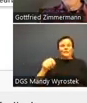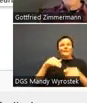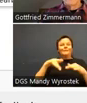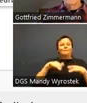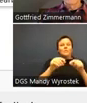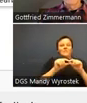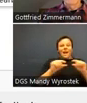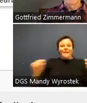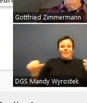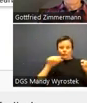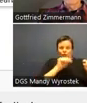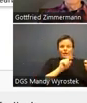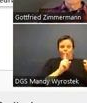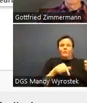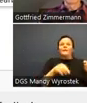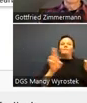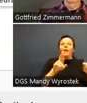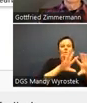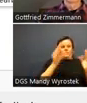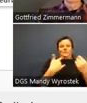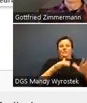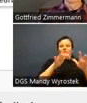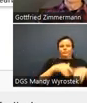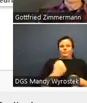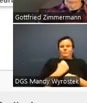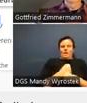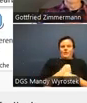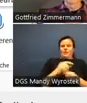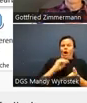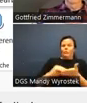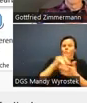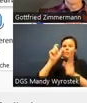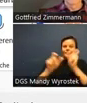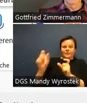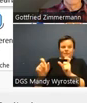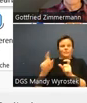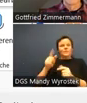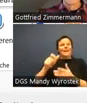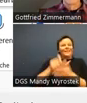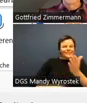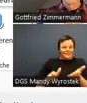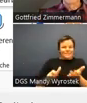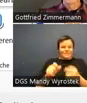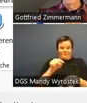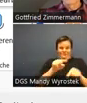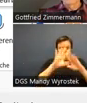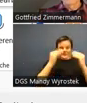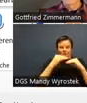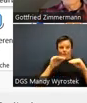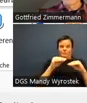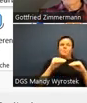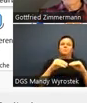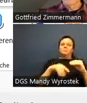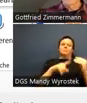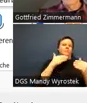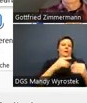ist. Das heißt, diese Information muss irgendwo an anderer Stelle im Dokument vorkommen, damit es noch